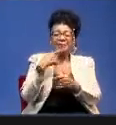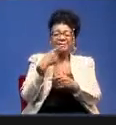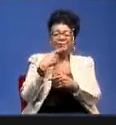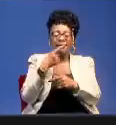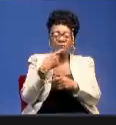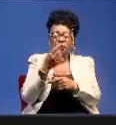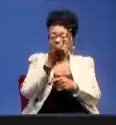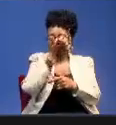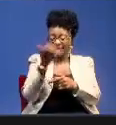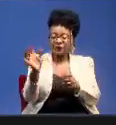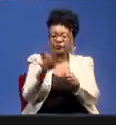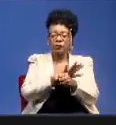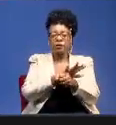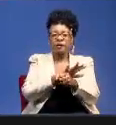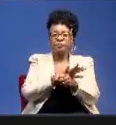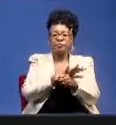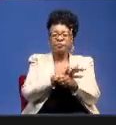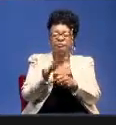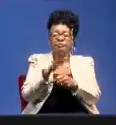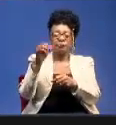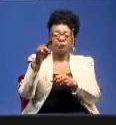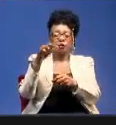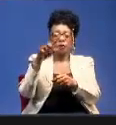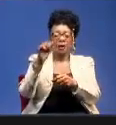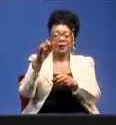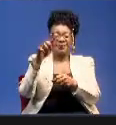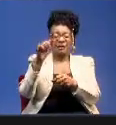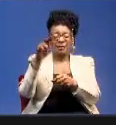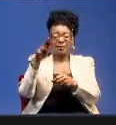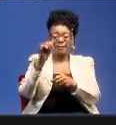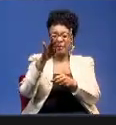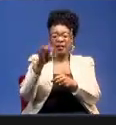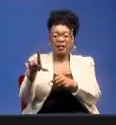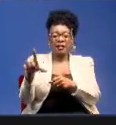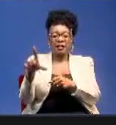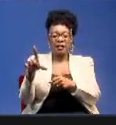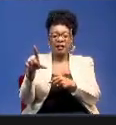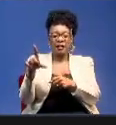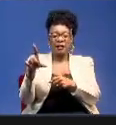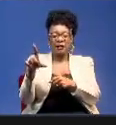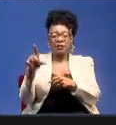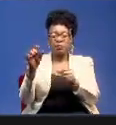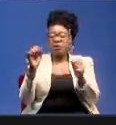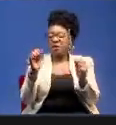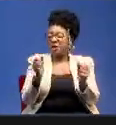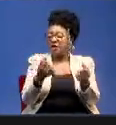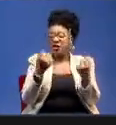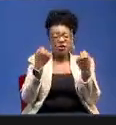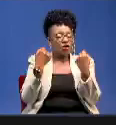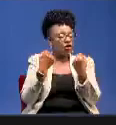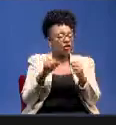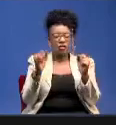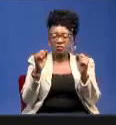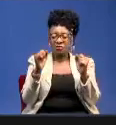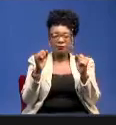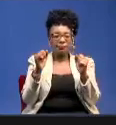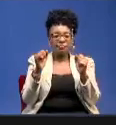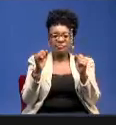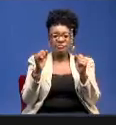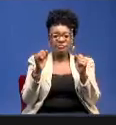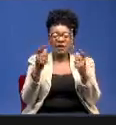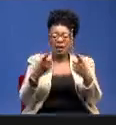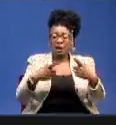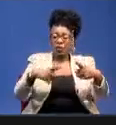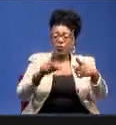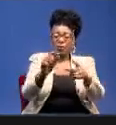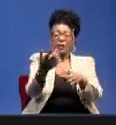totality. Yes. The Mungatana bill. We cannot permit the